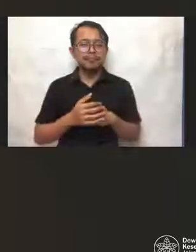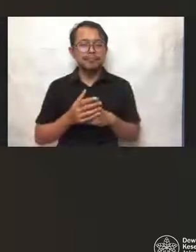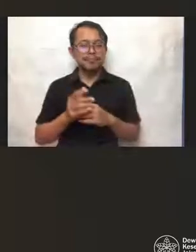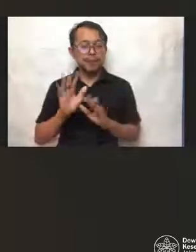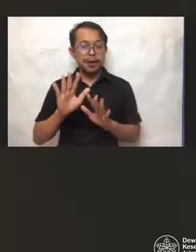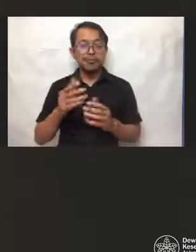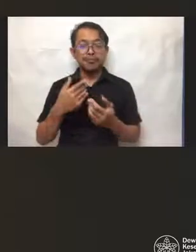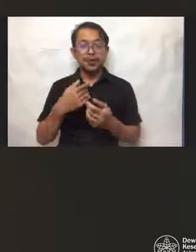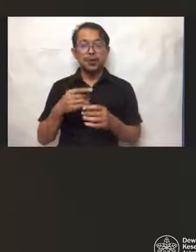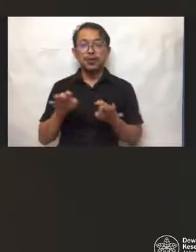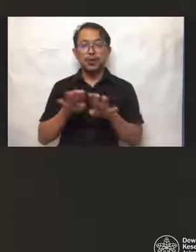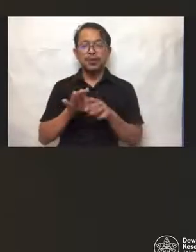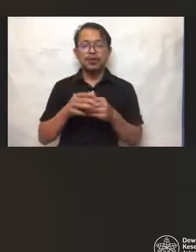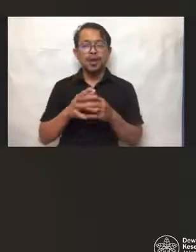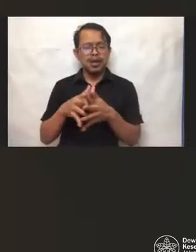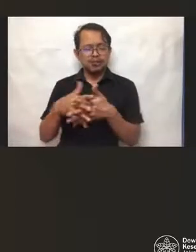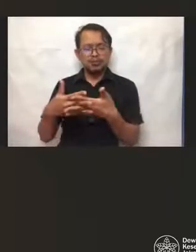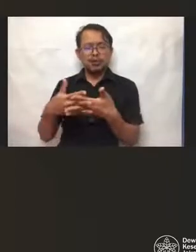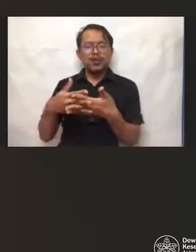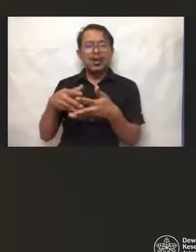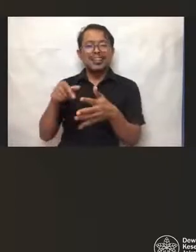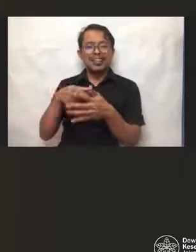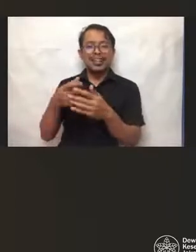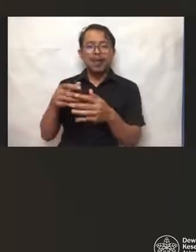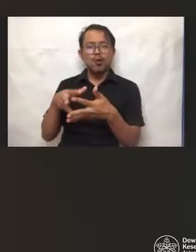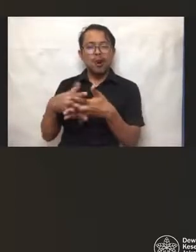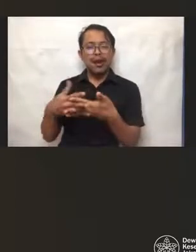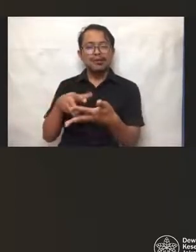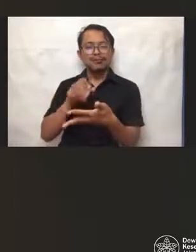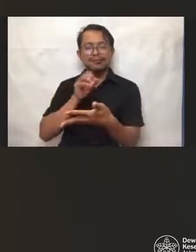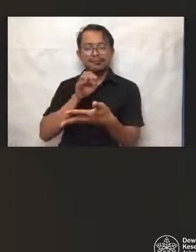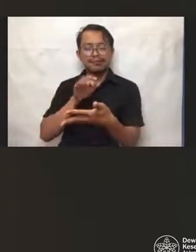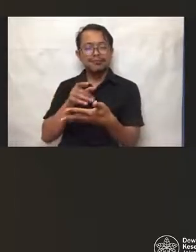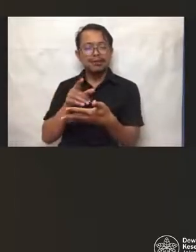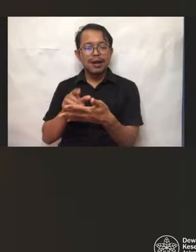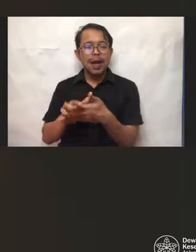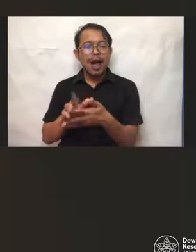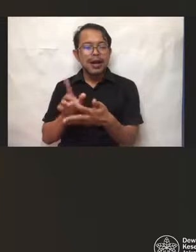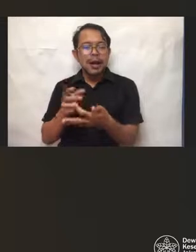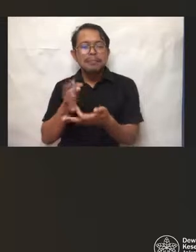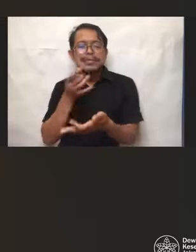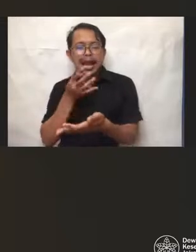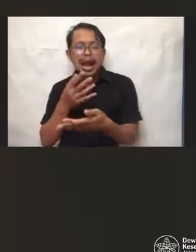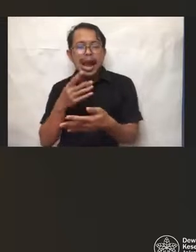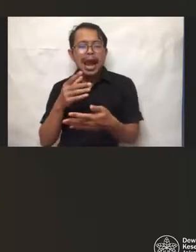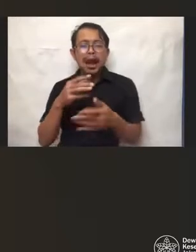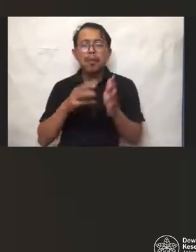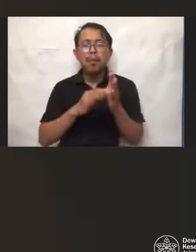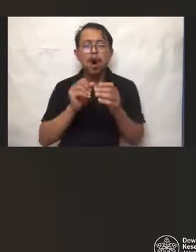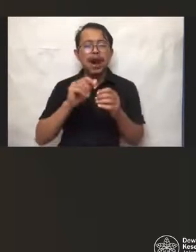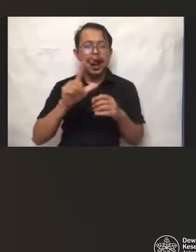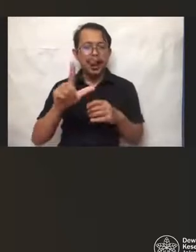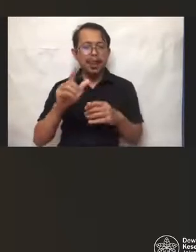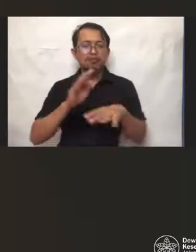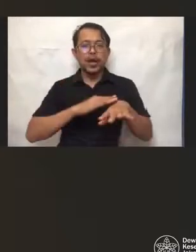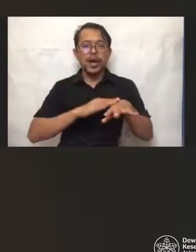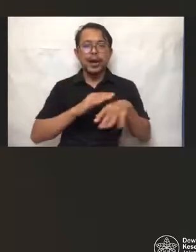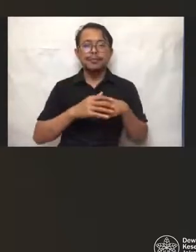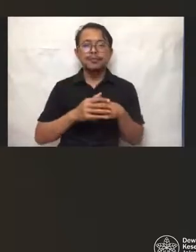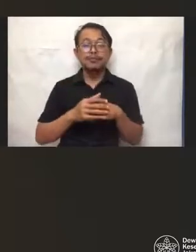Al-Quran. Surahnya sangat pendek, tetapi syarat dengan pesan-pesan moral kebudayaan, yaitu surah